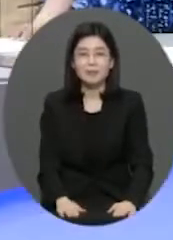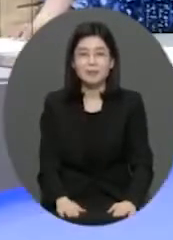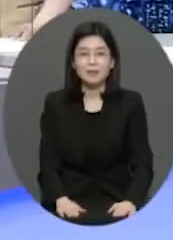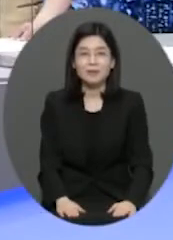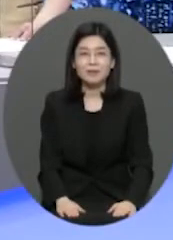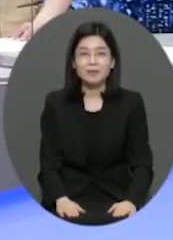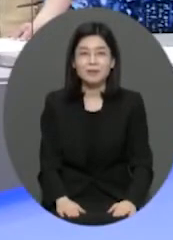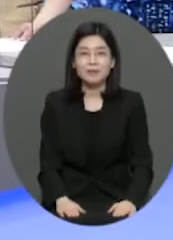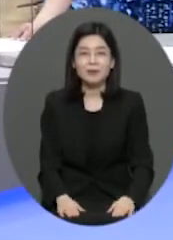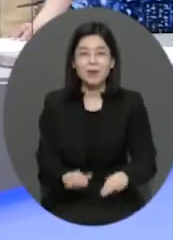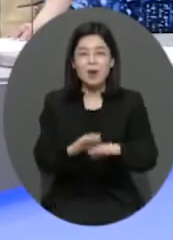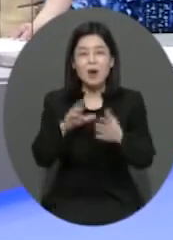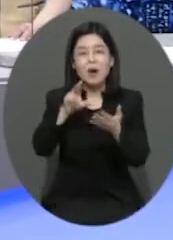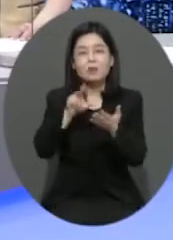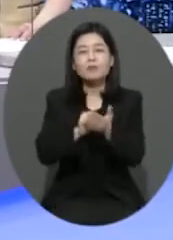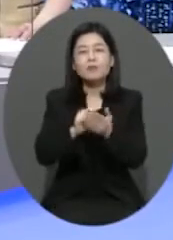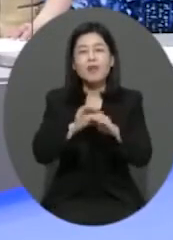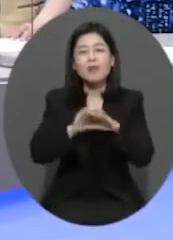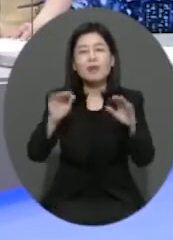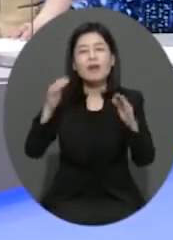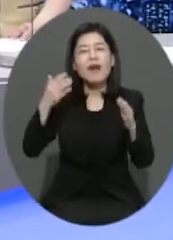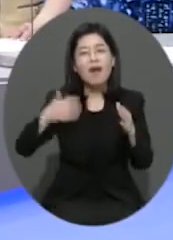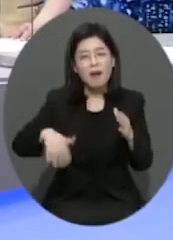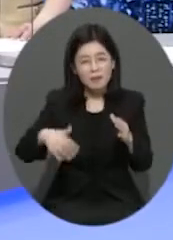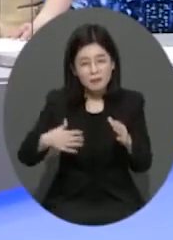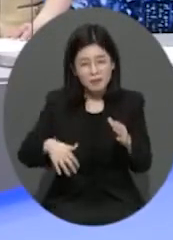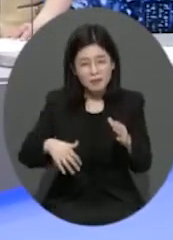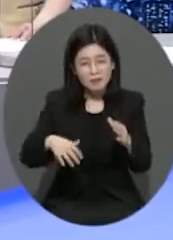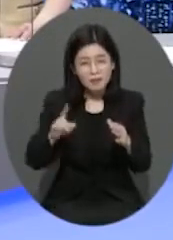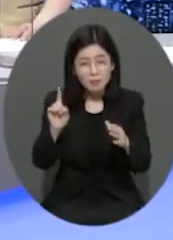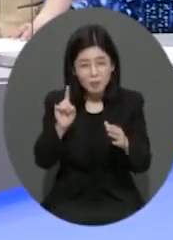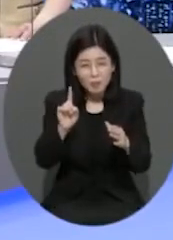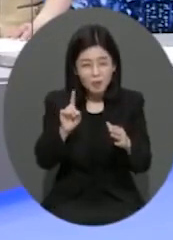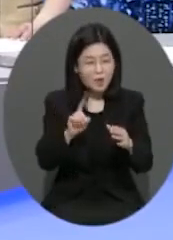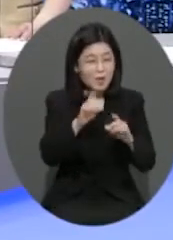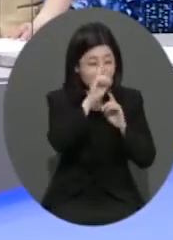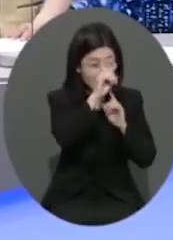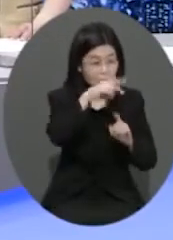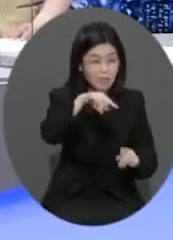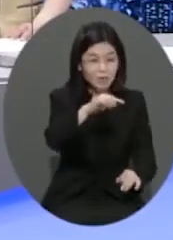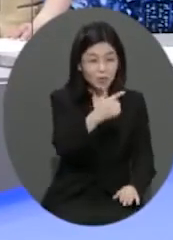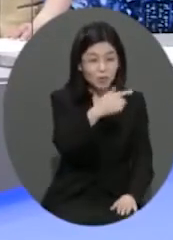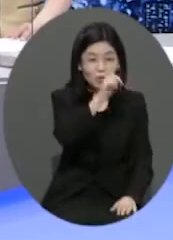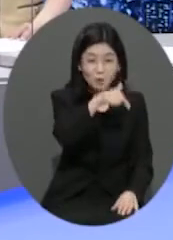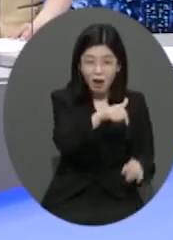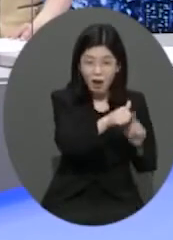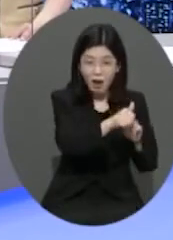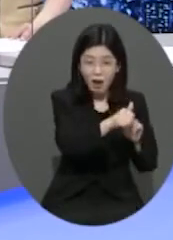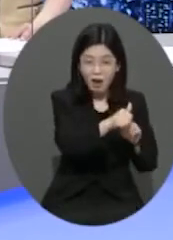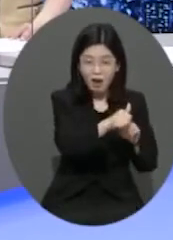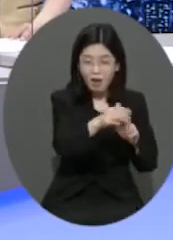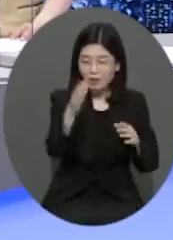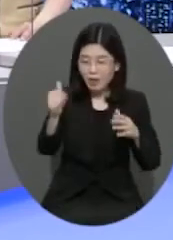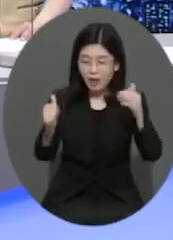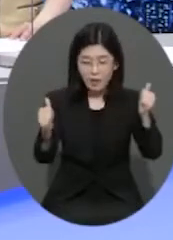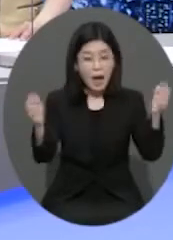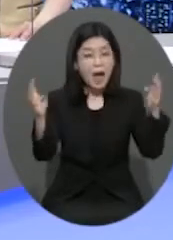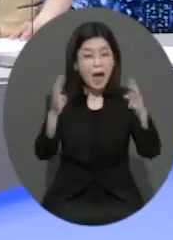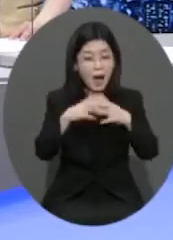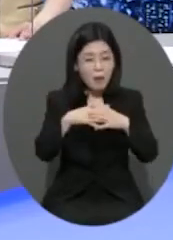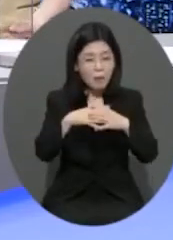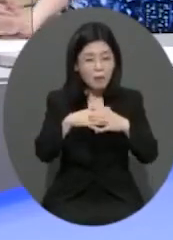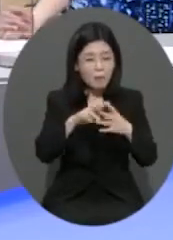또 있는 것 같습니다 이준 수업 이제 국민의 힘 대표가 합이 번복을 이제 한 상황에서 야당은 이제 소상공인